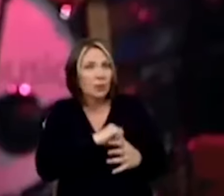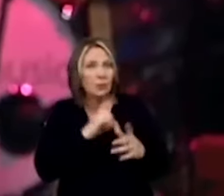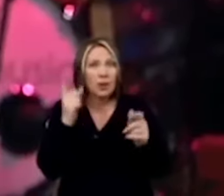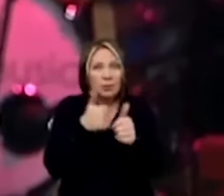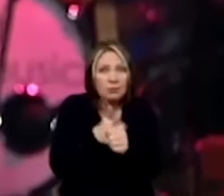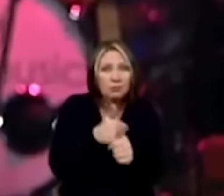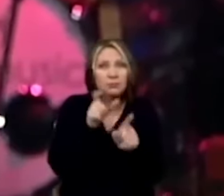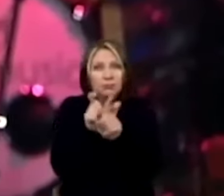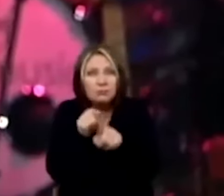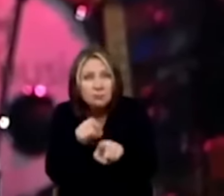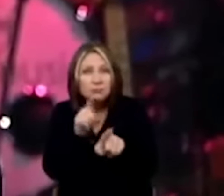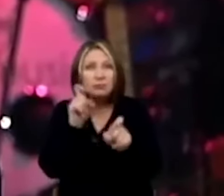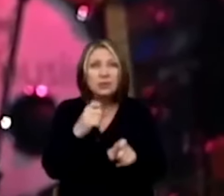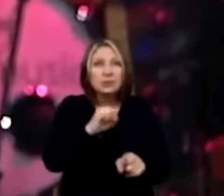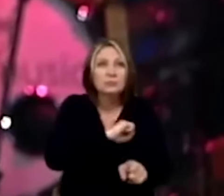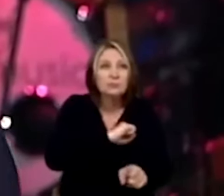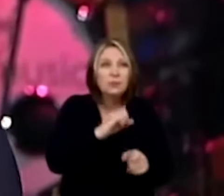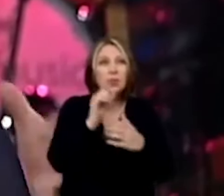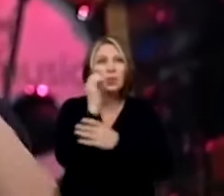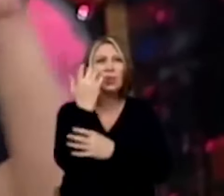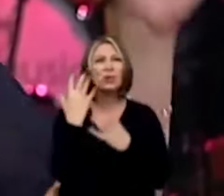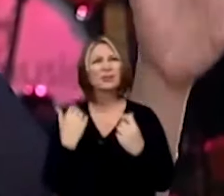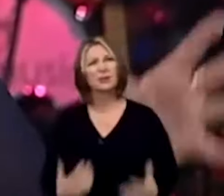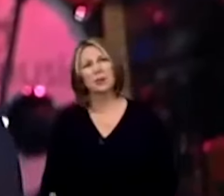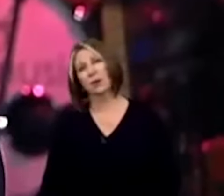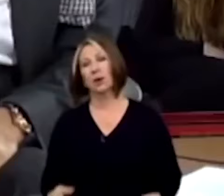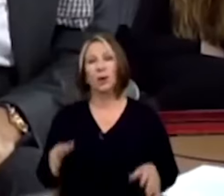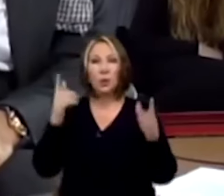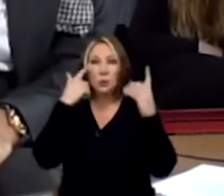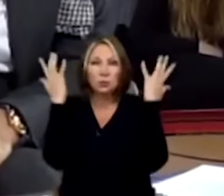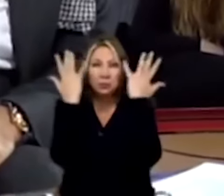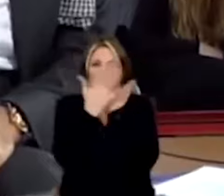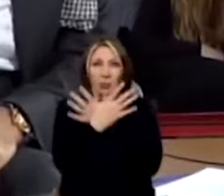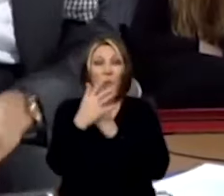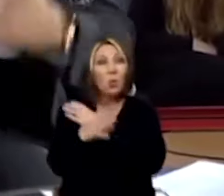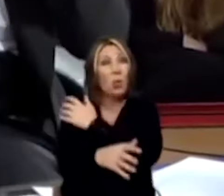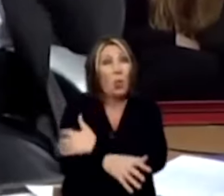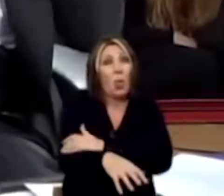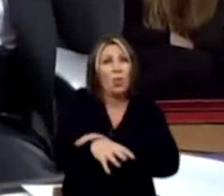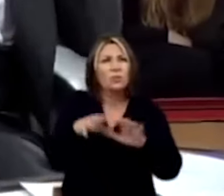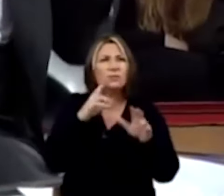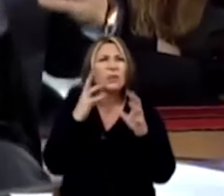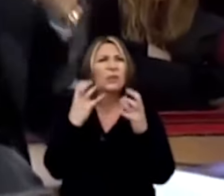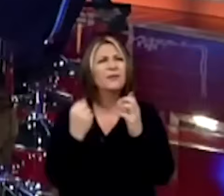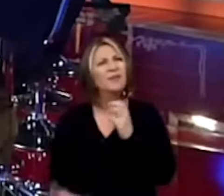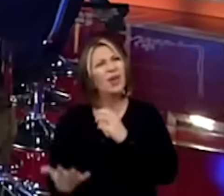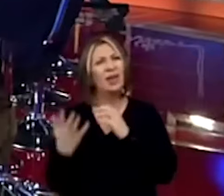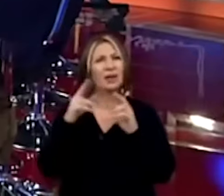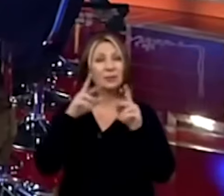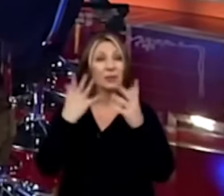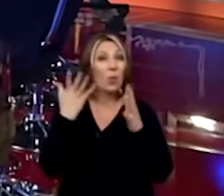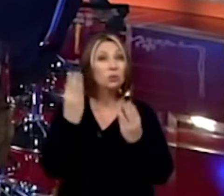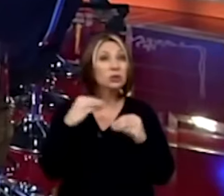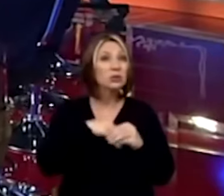devamlı arkamda birim var şeyler, kol uyuşmaları, göz artık görmemeler. Kol çok uyuşuyor. Peki kol uyuştuğu zaman ne